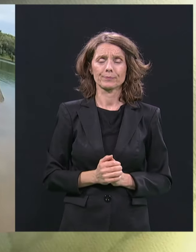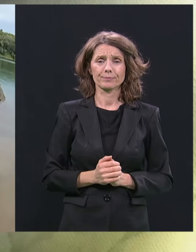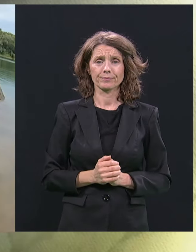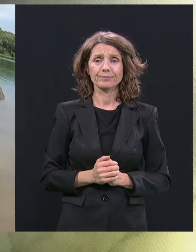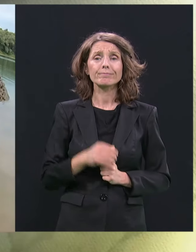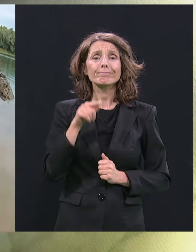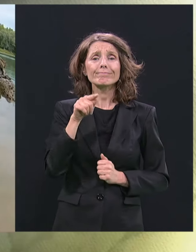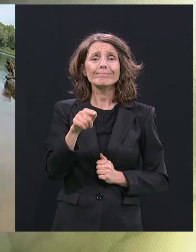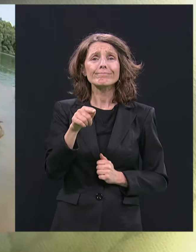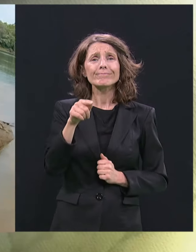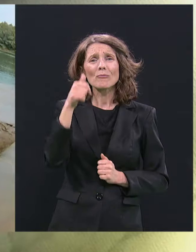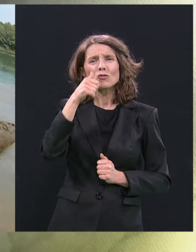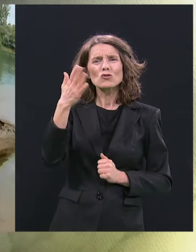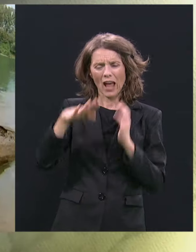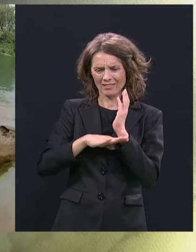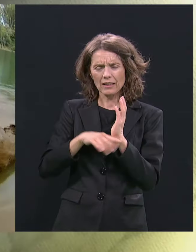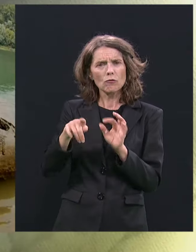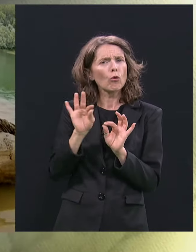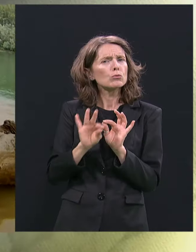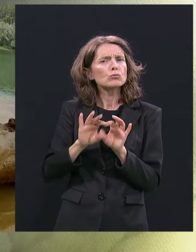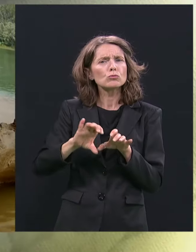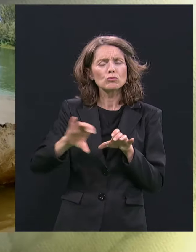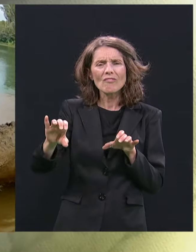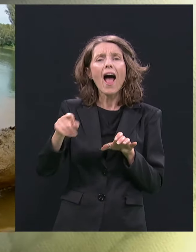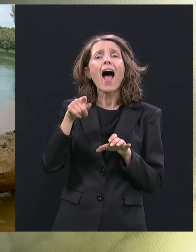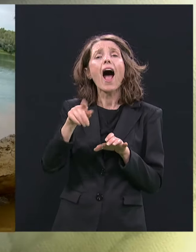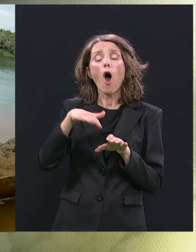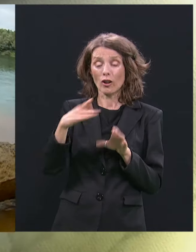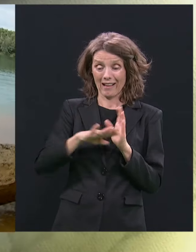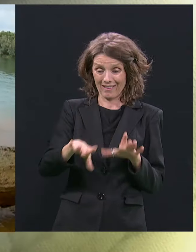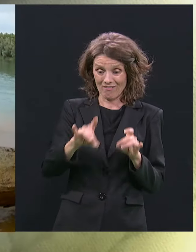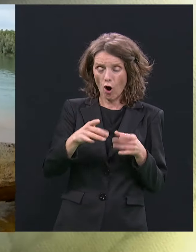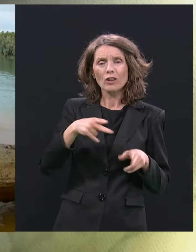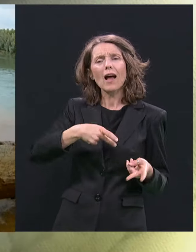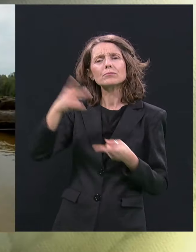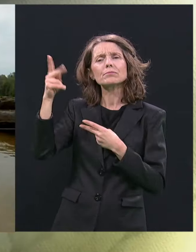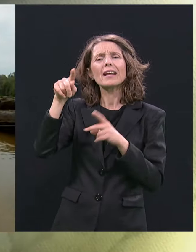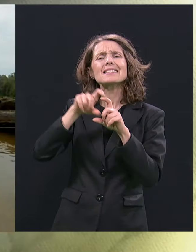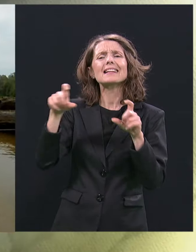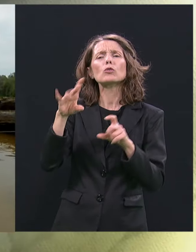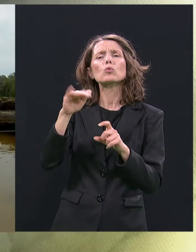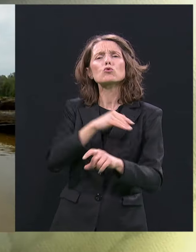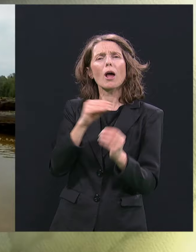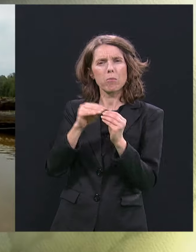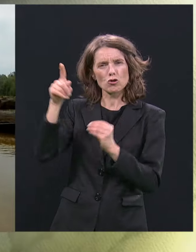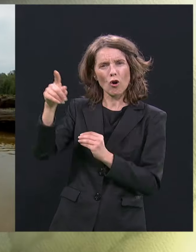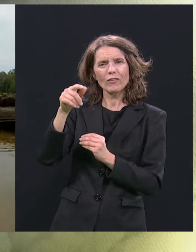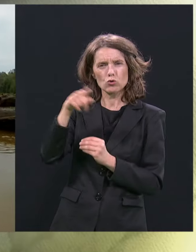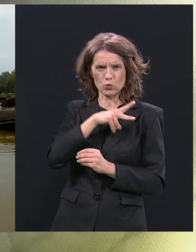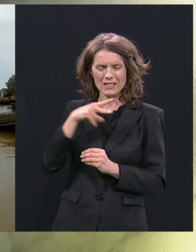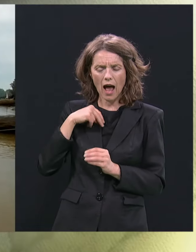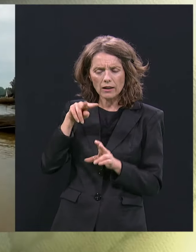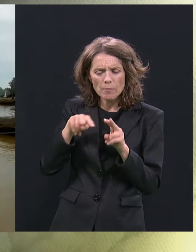Sačuvan je svaki deo ovog vrednog drveta, čiju starost određuje Institut Ruđer Bošković u Zagrebu. Kako će izgledati umetnički